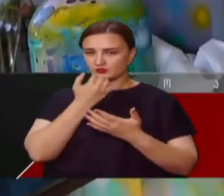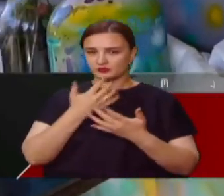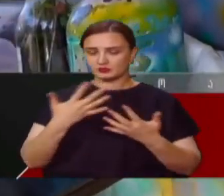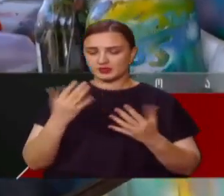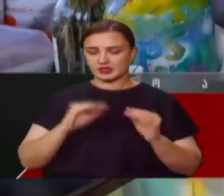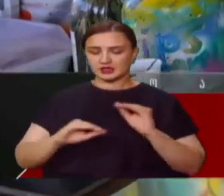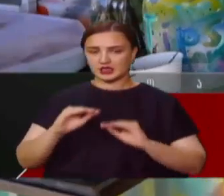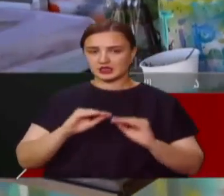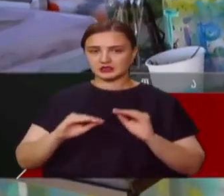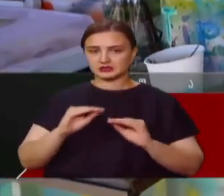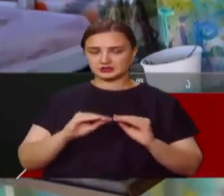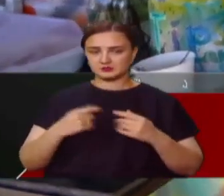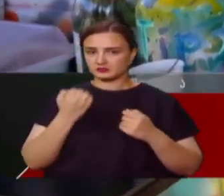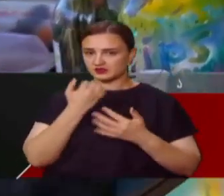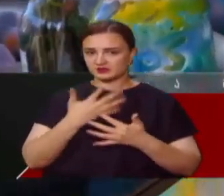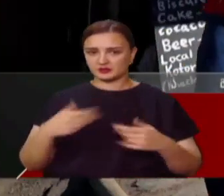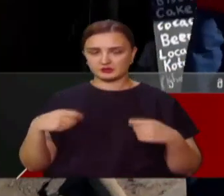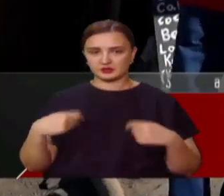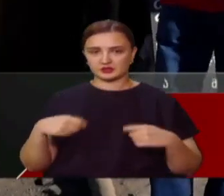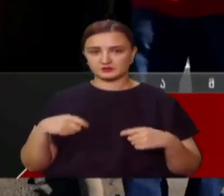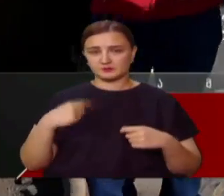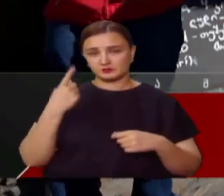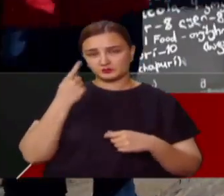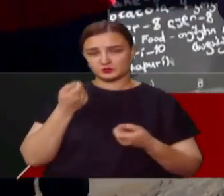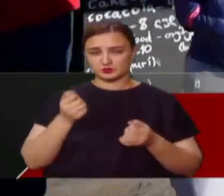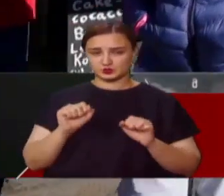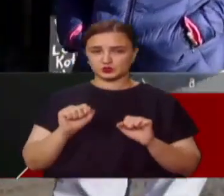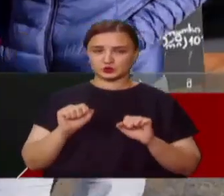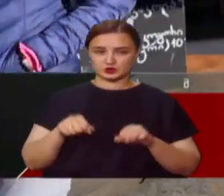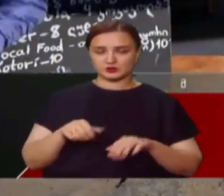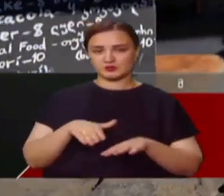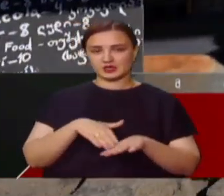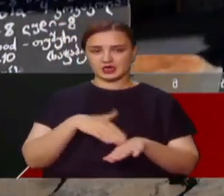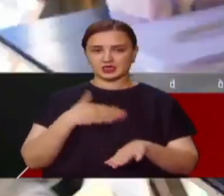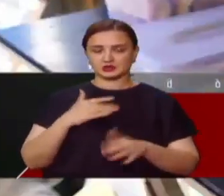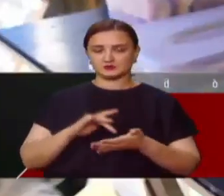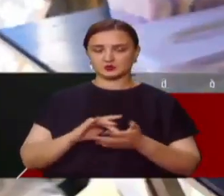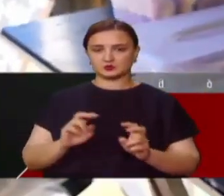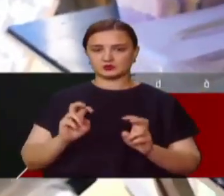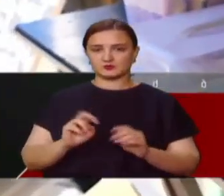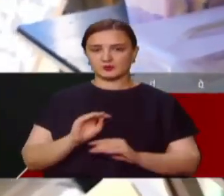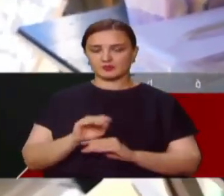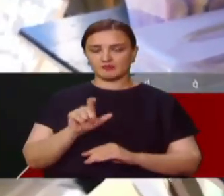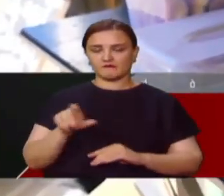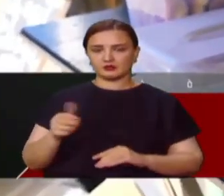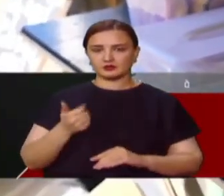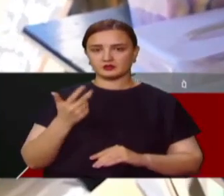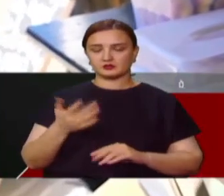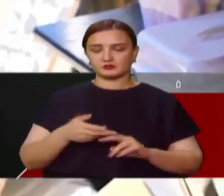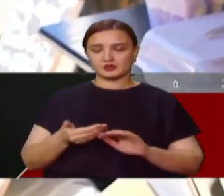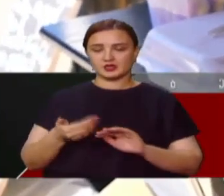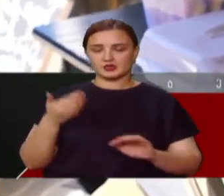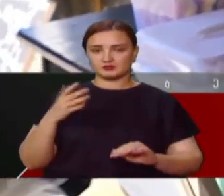ნაწარმის რეალიზაციაც. ფიქრობთ, რომ შეიძლება ცოტათი გახანგრძლივდეს ტურიზმი? მოიმატოს ხალხის რაოდენობა, იმიტომ რომ